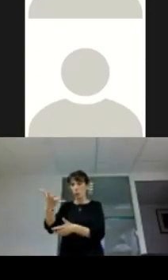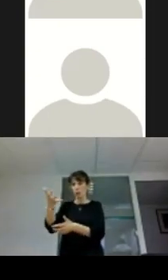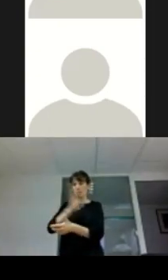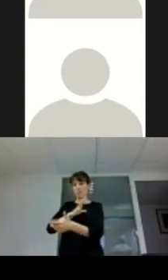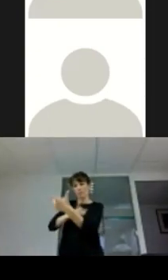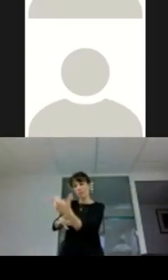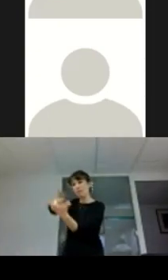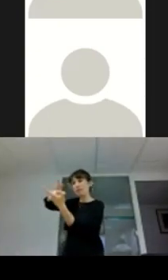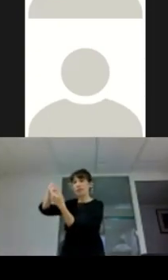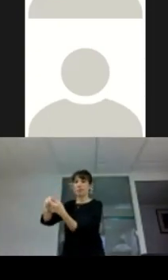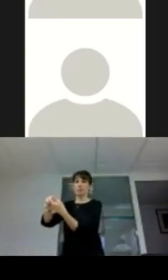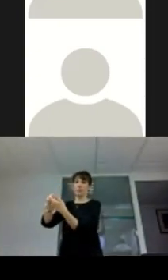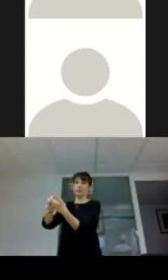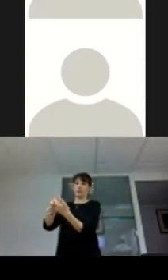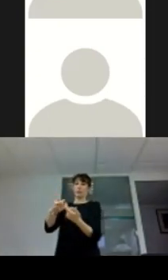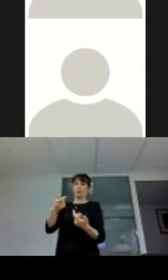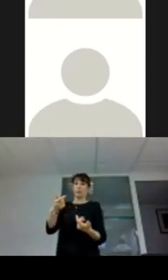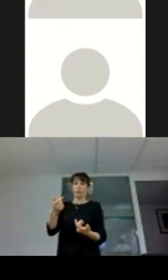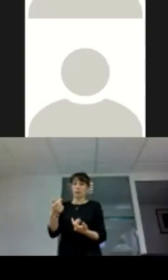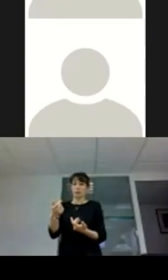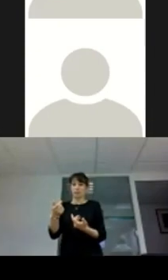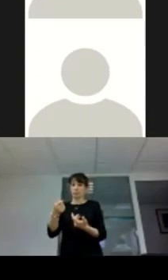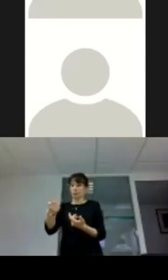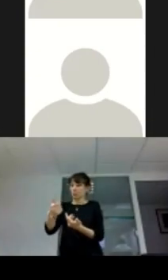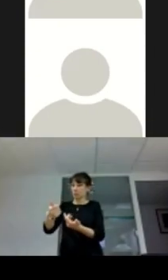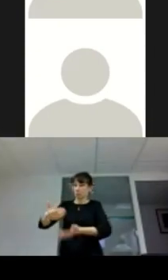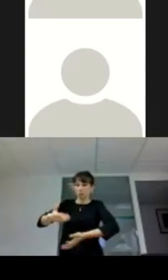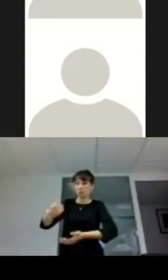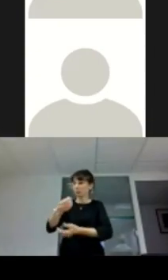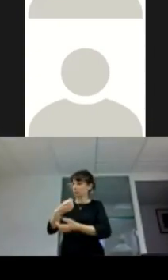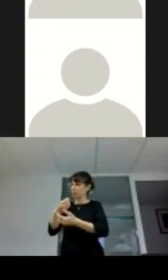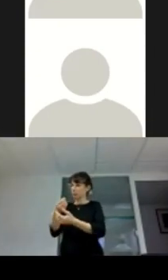besoins que lui-même va mettre en place et